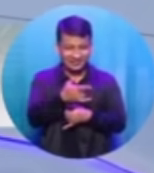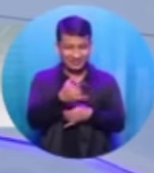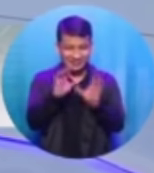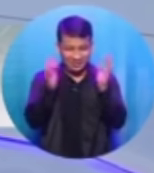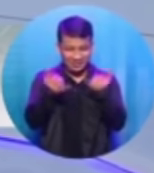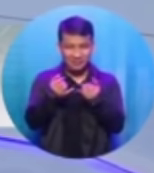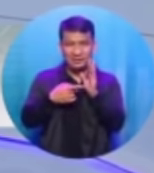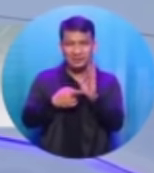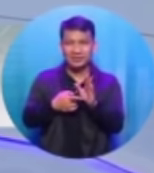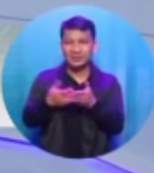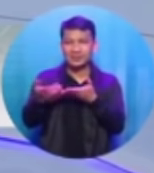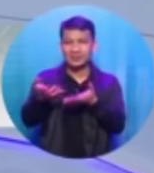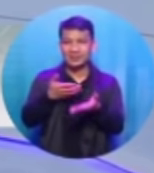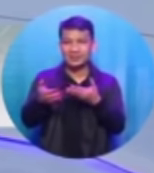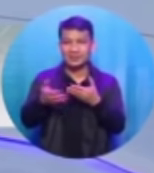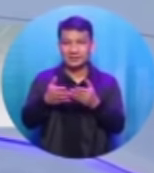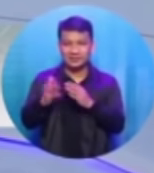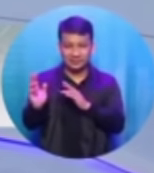kumpanya,